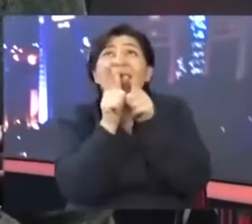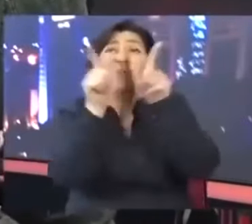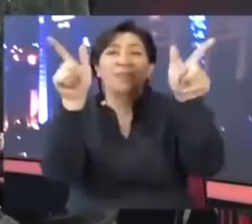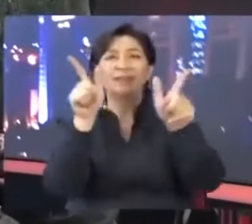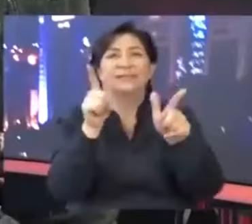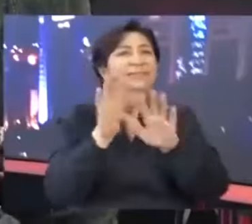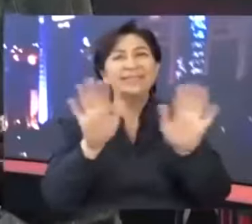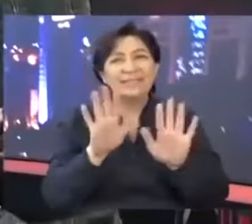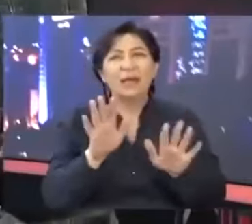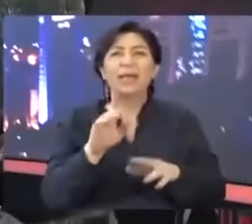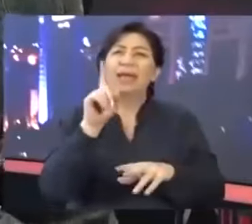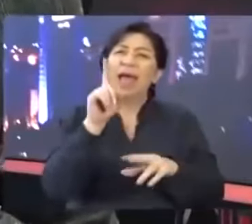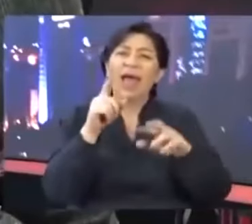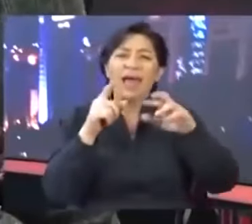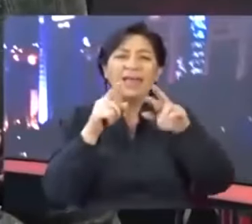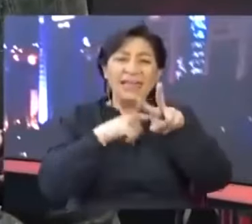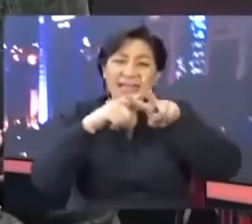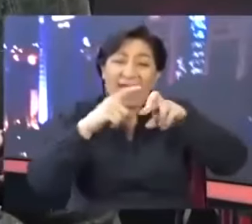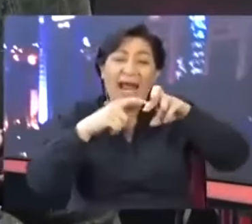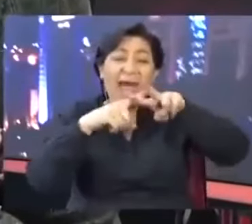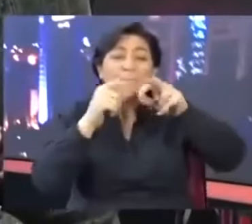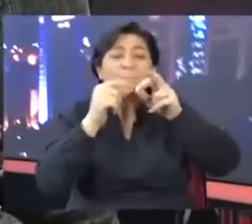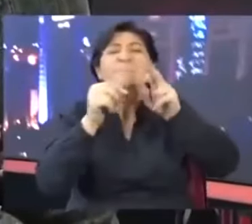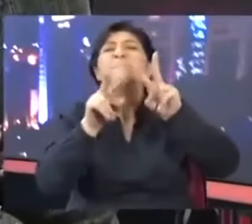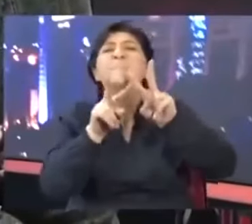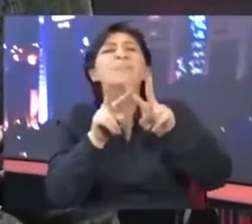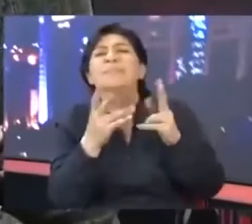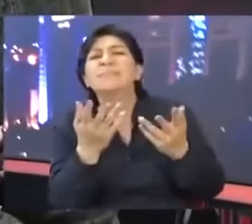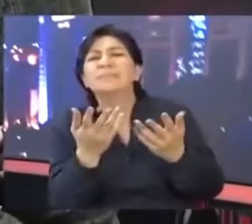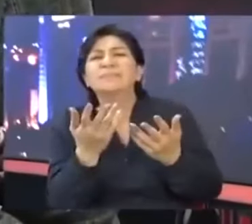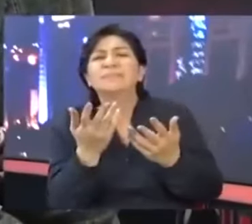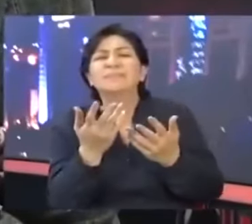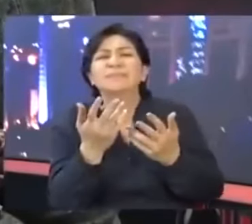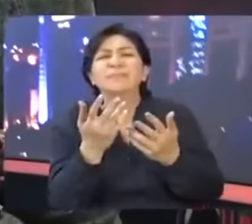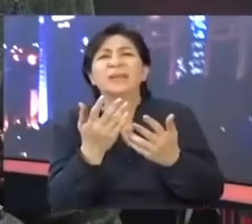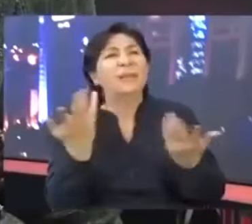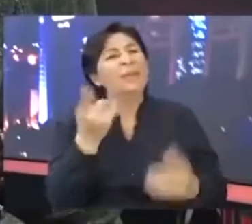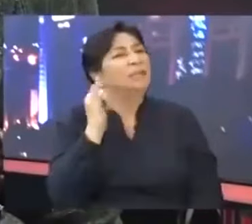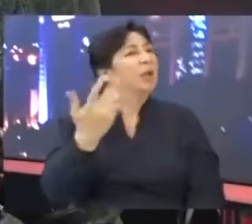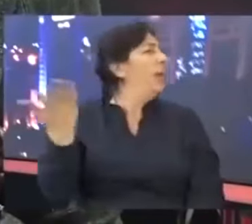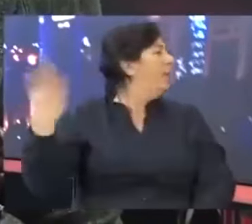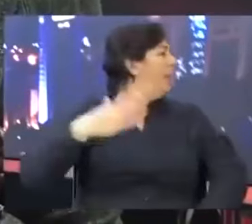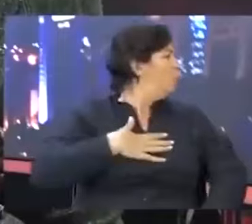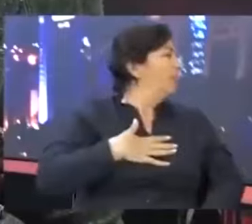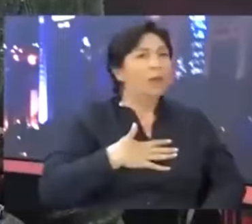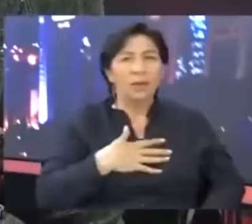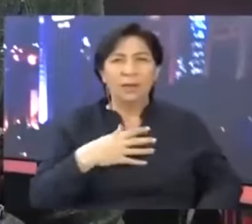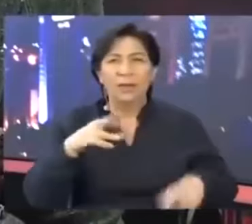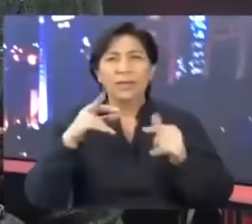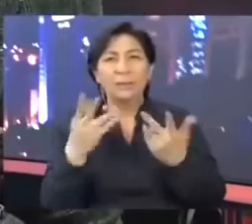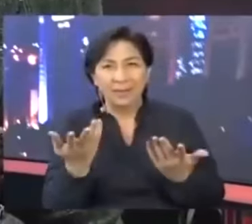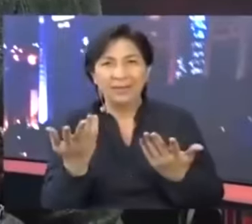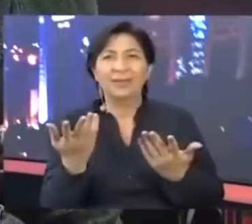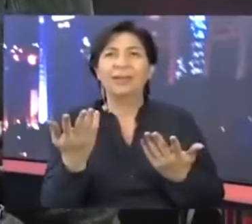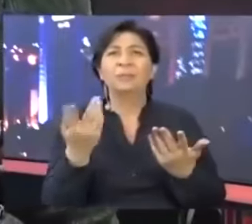çağrısında bulunmuyorsa ya Rabbim ii genelde eee bir Eee nasıl söyleyeyim bir Eleştirinin parçası haline gelmiş